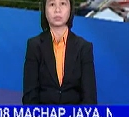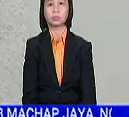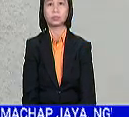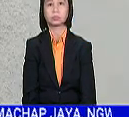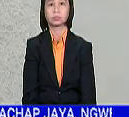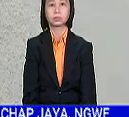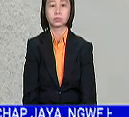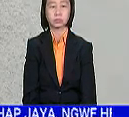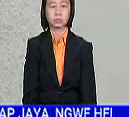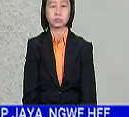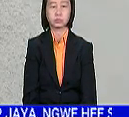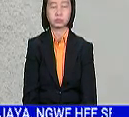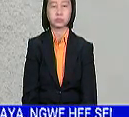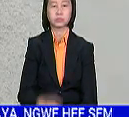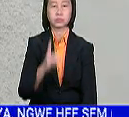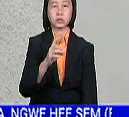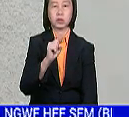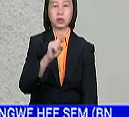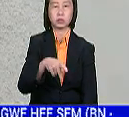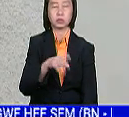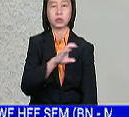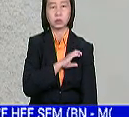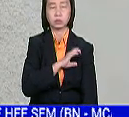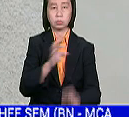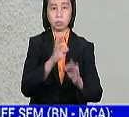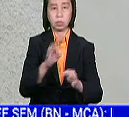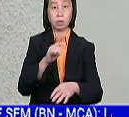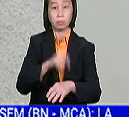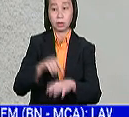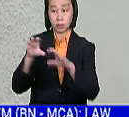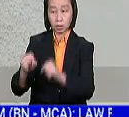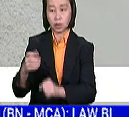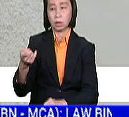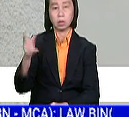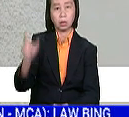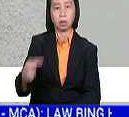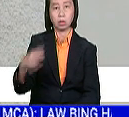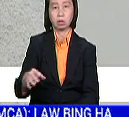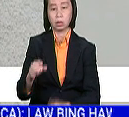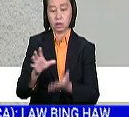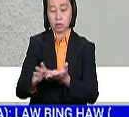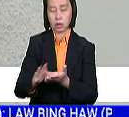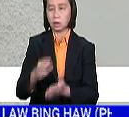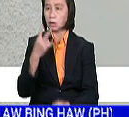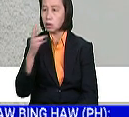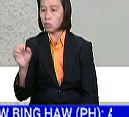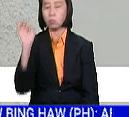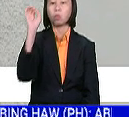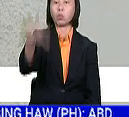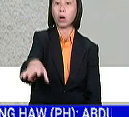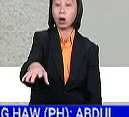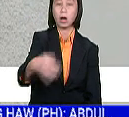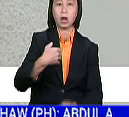Hai di SP Muhammad Rizal menjelaskan ketika ditahan Suspect telah mencampakkan satu bungkusan kecil